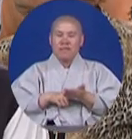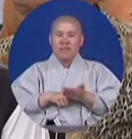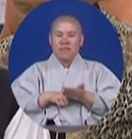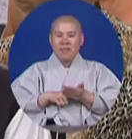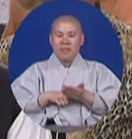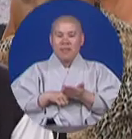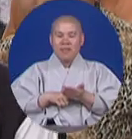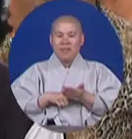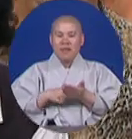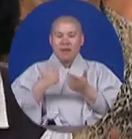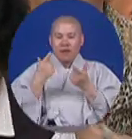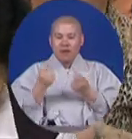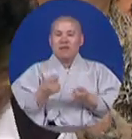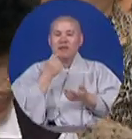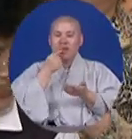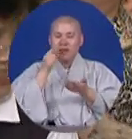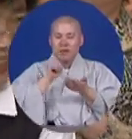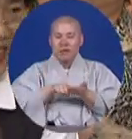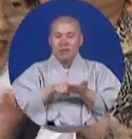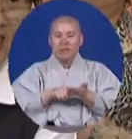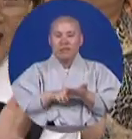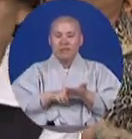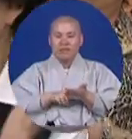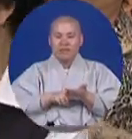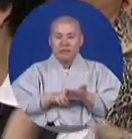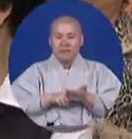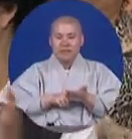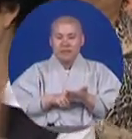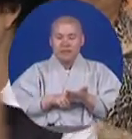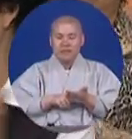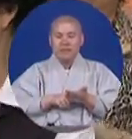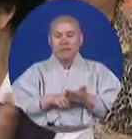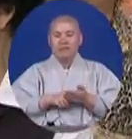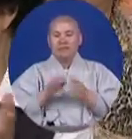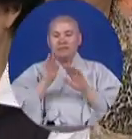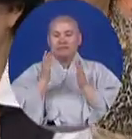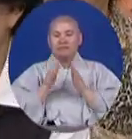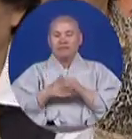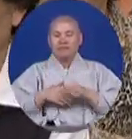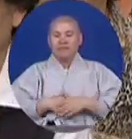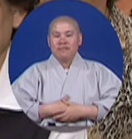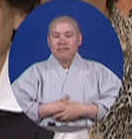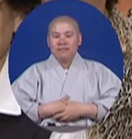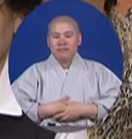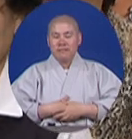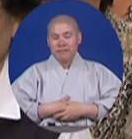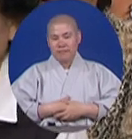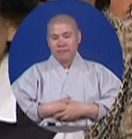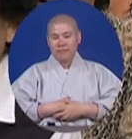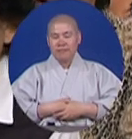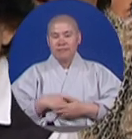다 해결되는데 한 생각 일으키면 해결이 안 돼요. 이게 그걸 무명이라고